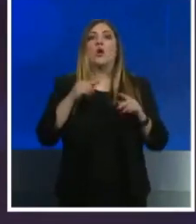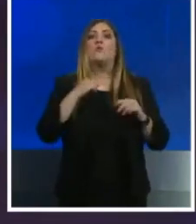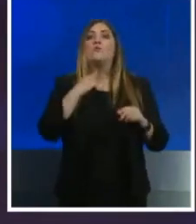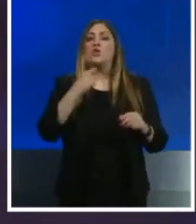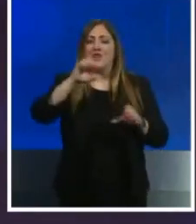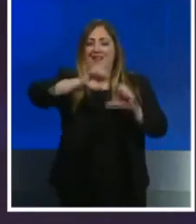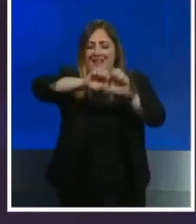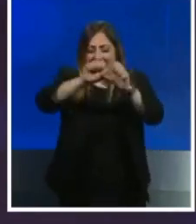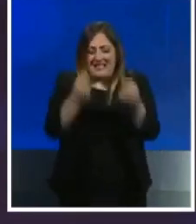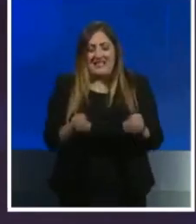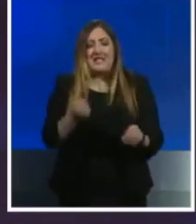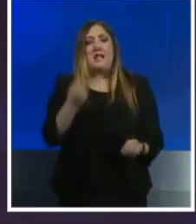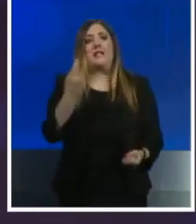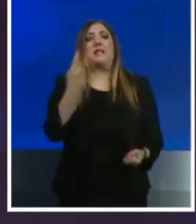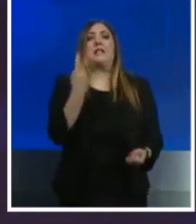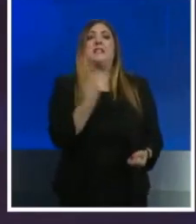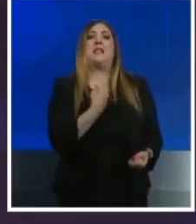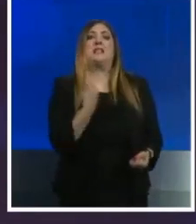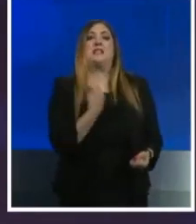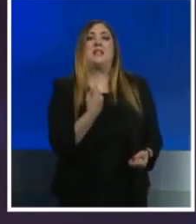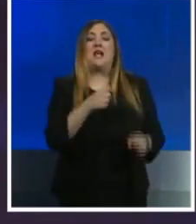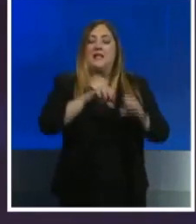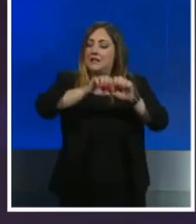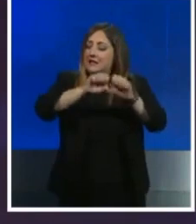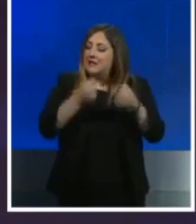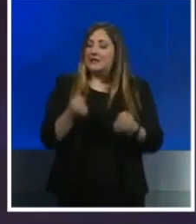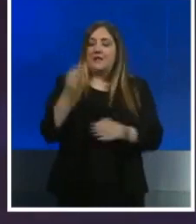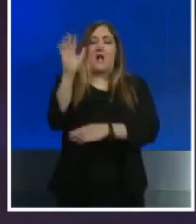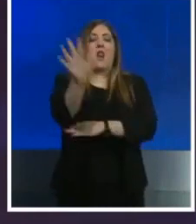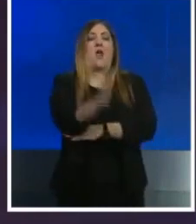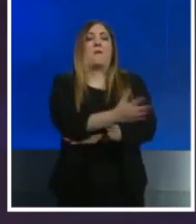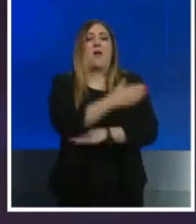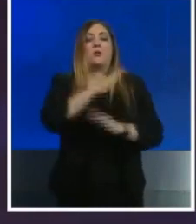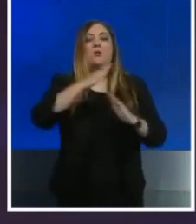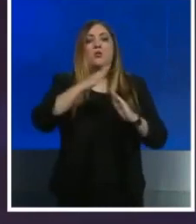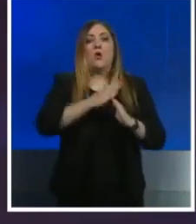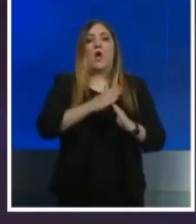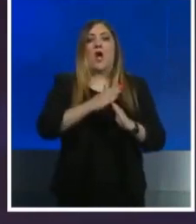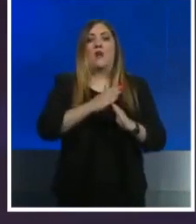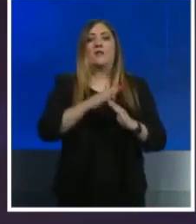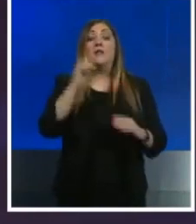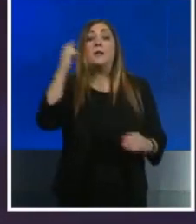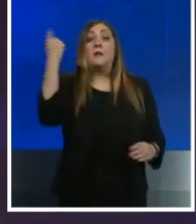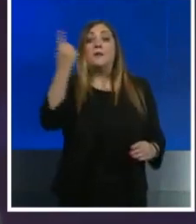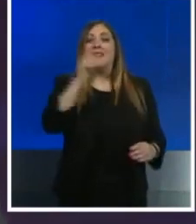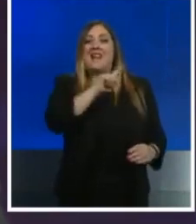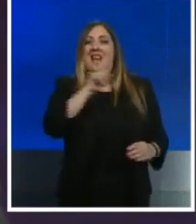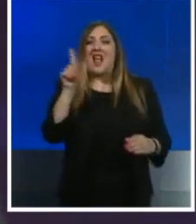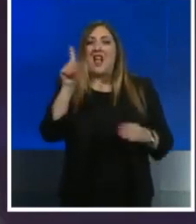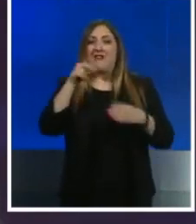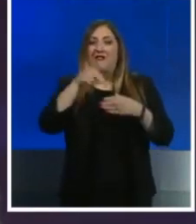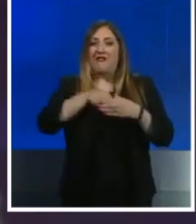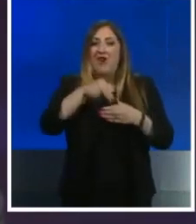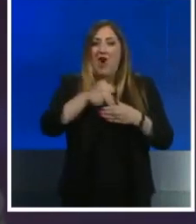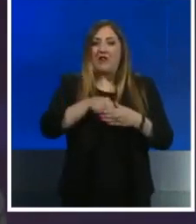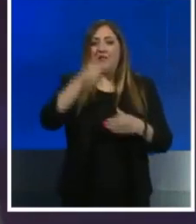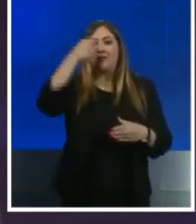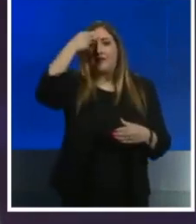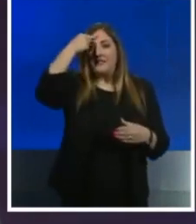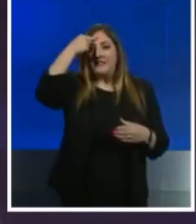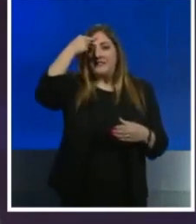-identita u tal-ambjent. Mimma jivvutax jikun għet